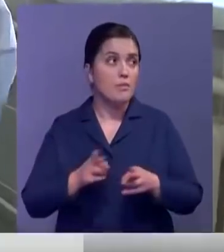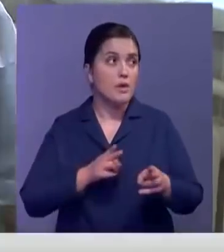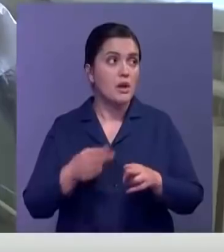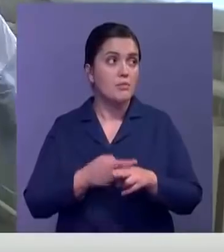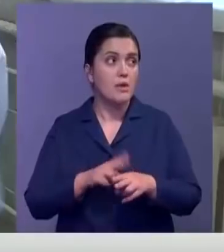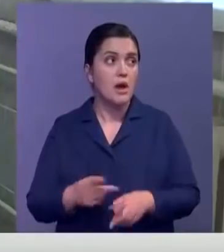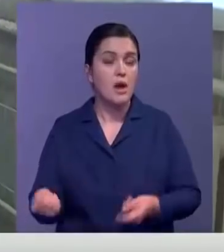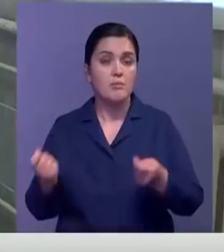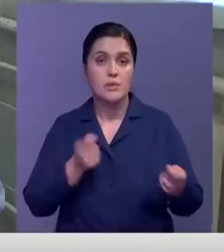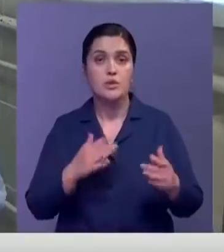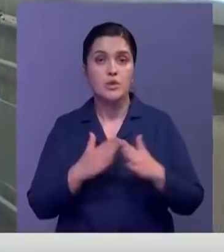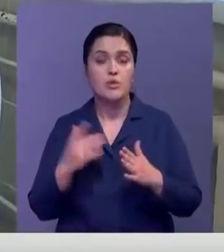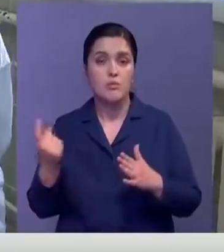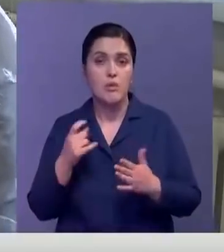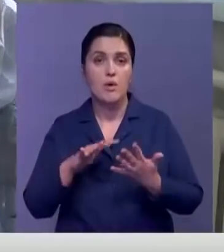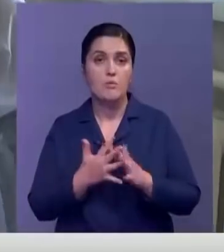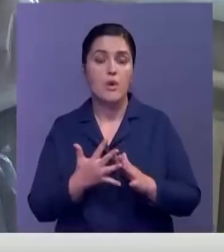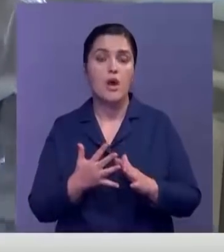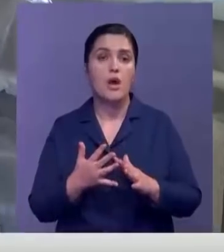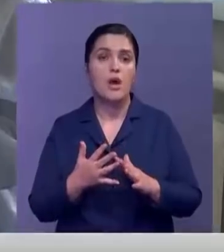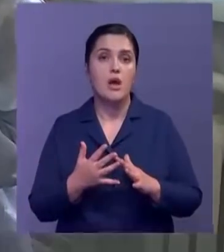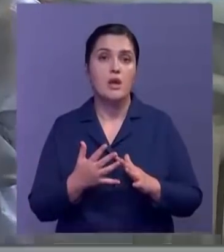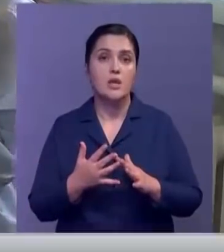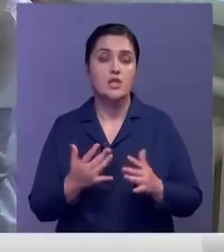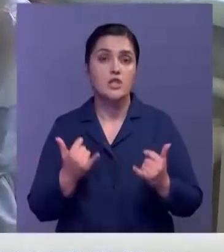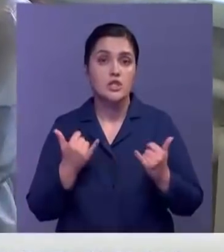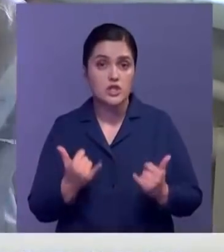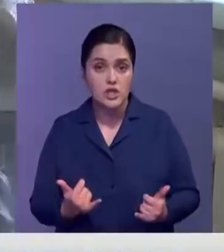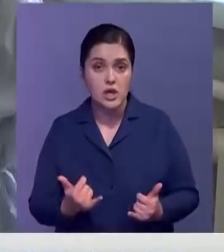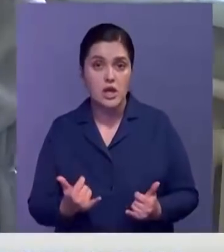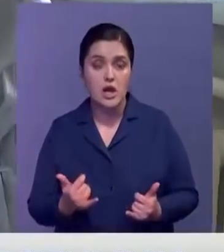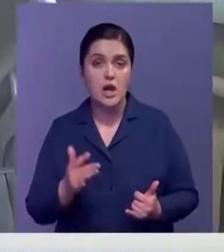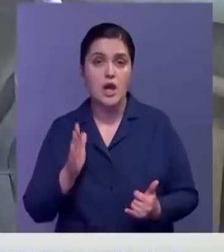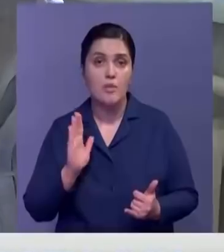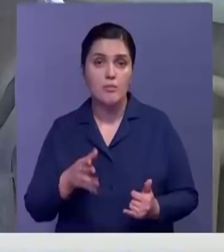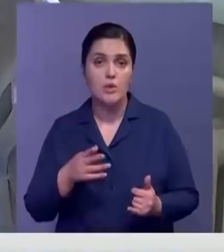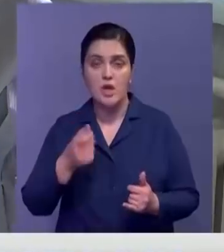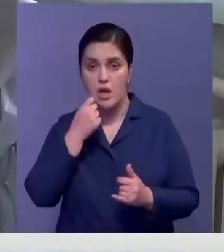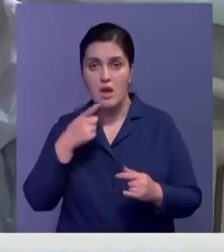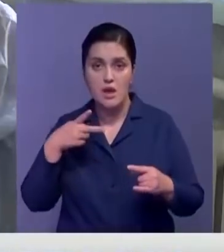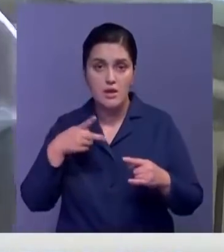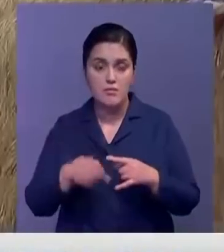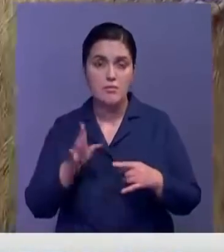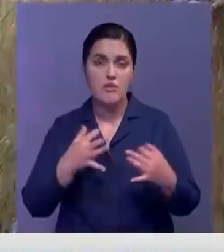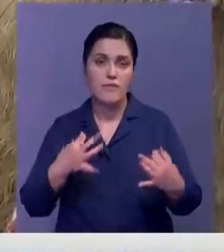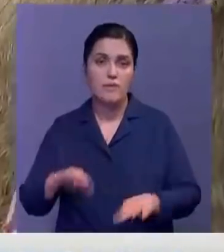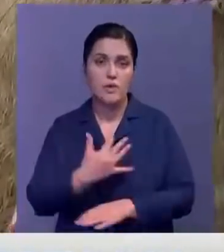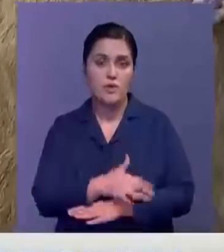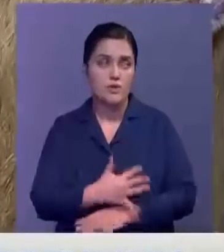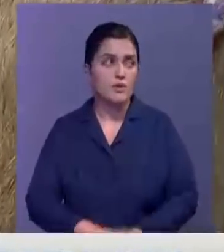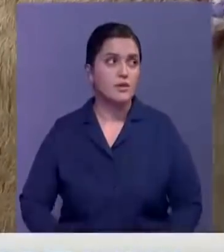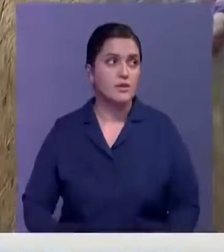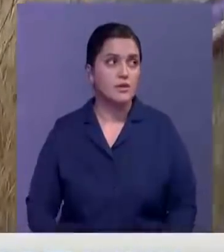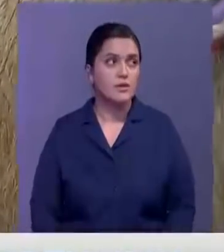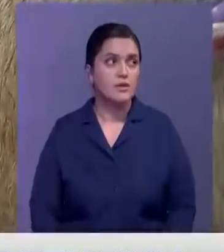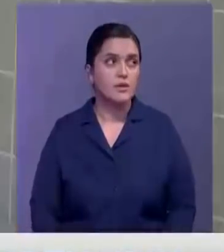Круглоозерное. Сейчас его будут кастрировать, а затем выпустят на улицу. На прежний ареал обитания выпускаются.